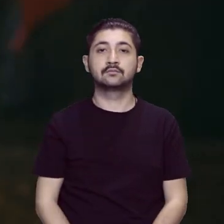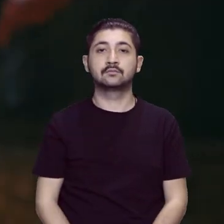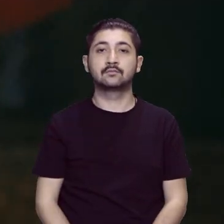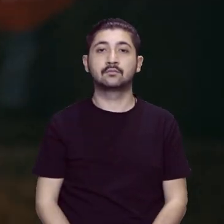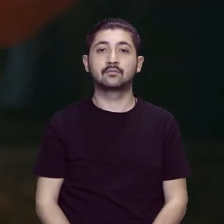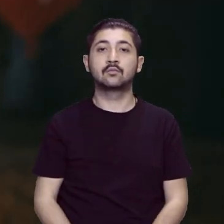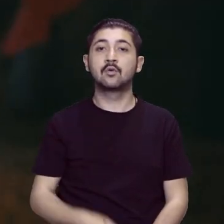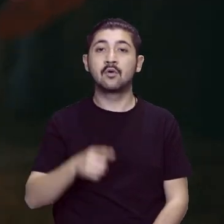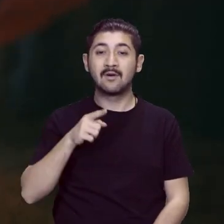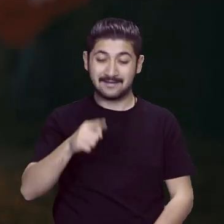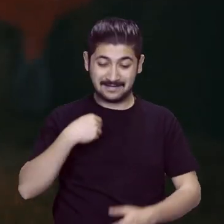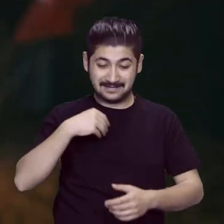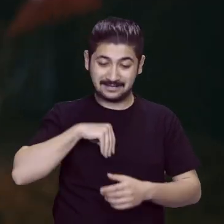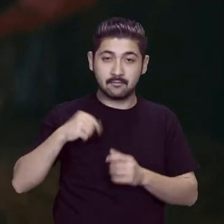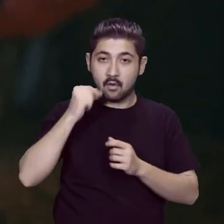Pusat erin yoldaşıdır.